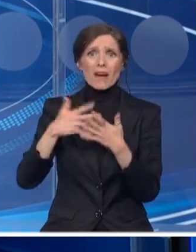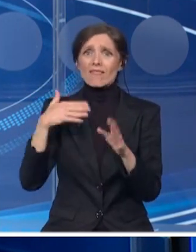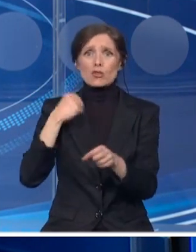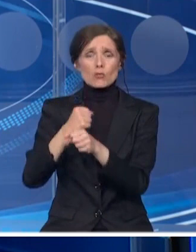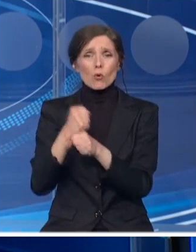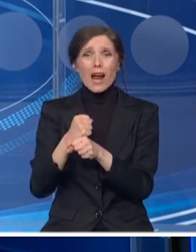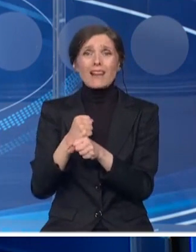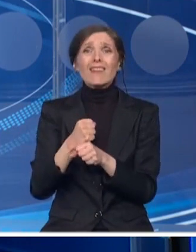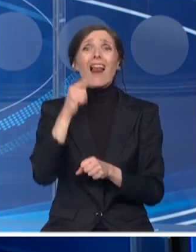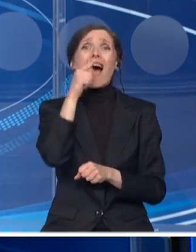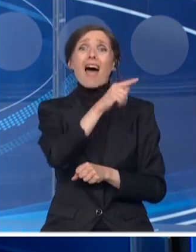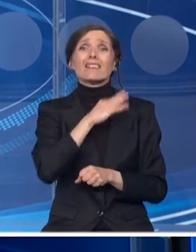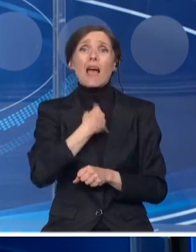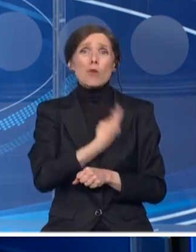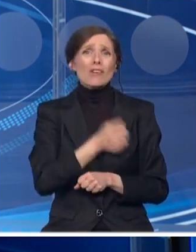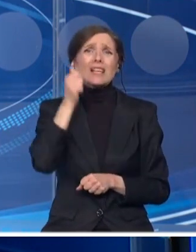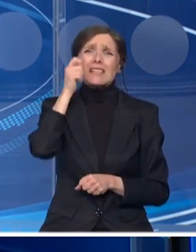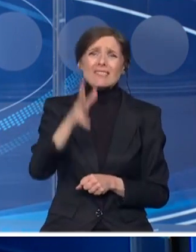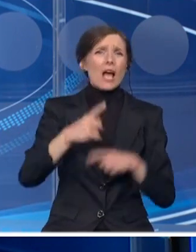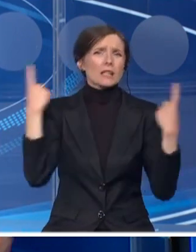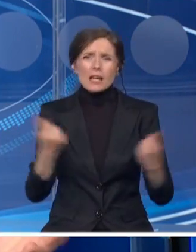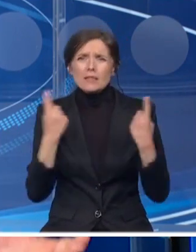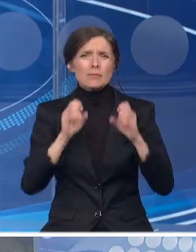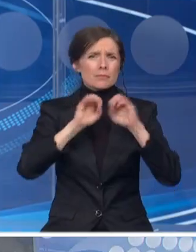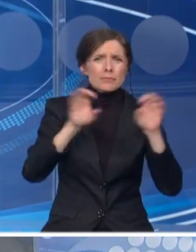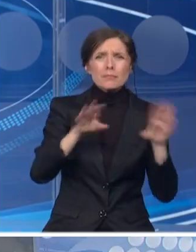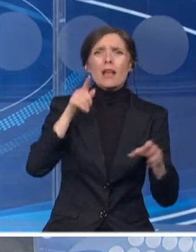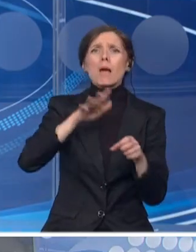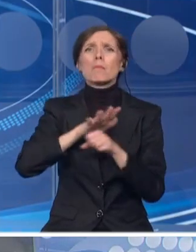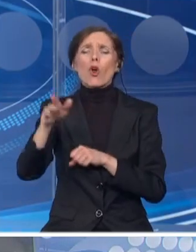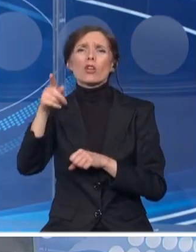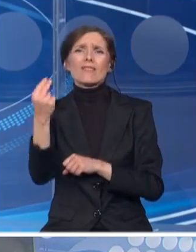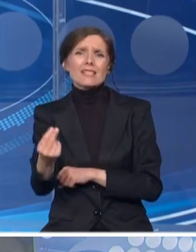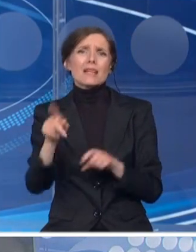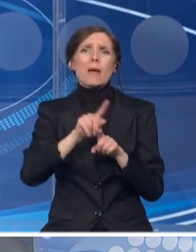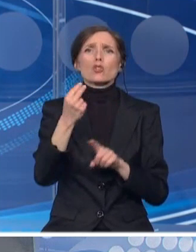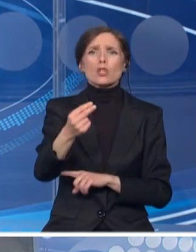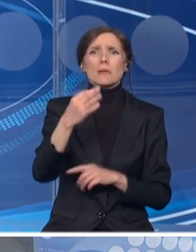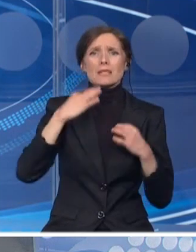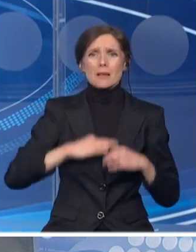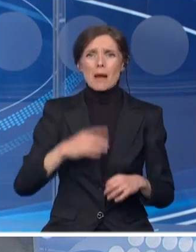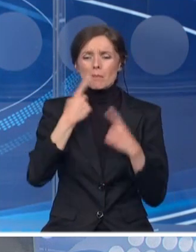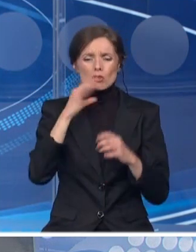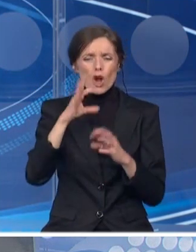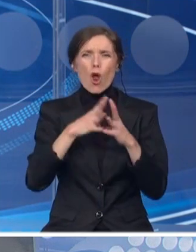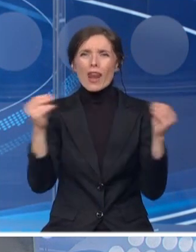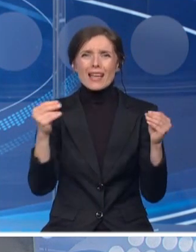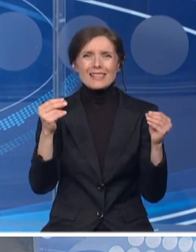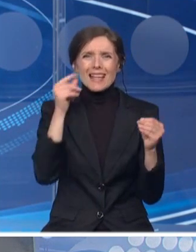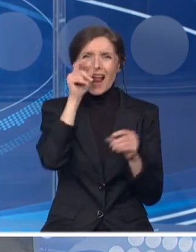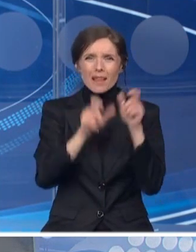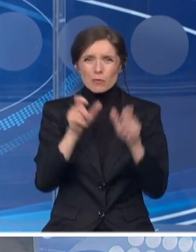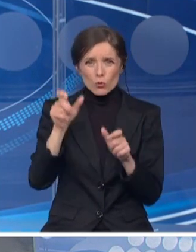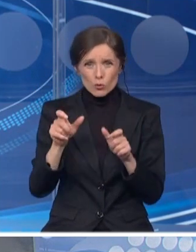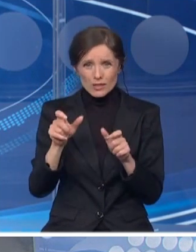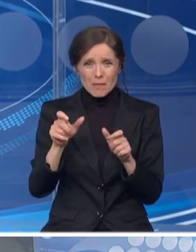sredstvima javnog informisanja tamo imate hajku na Srbiju i srpskog predsednika. Govorite o nestalim licima. Evo sad ste i vi to pročitali. Pa znate li koliko